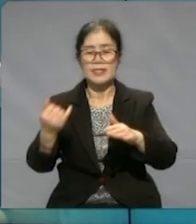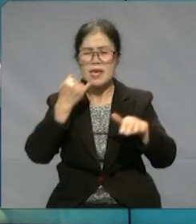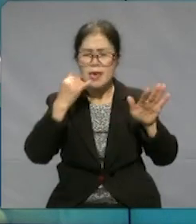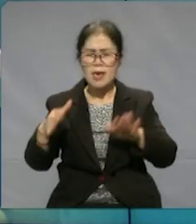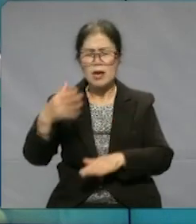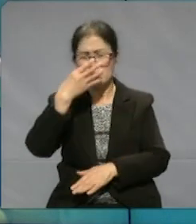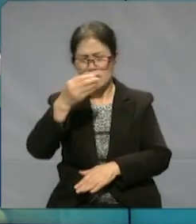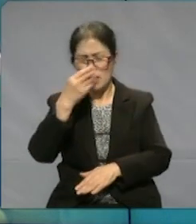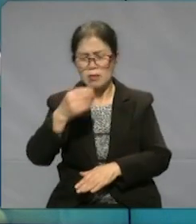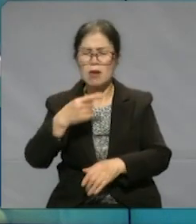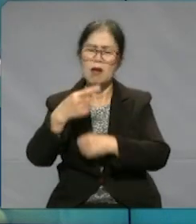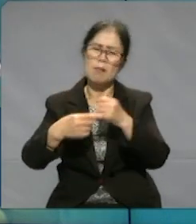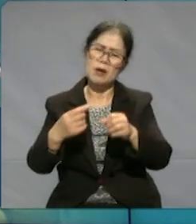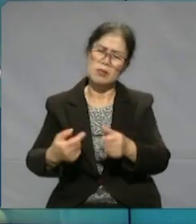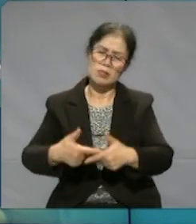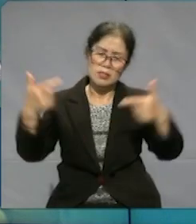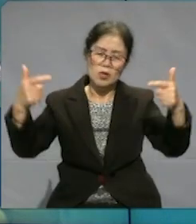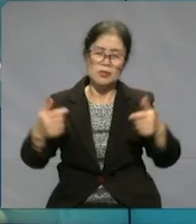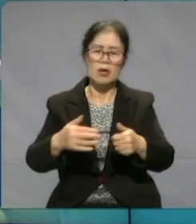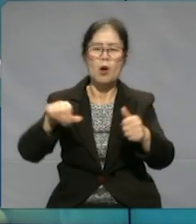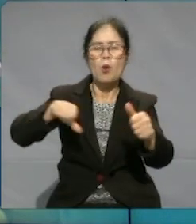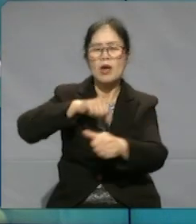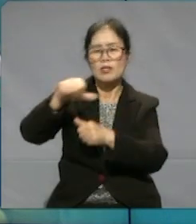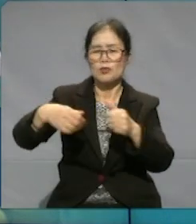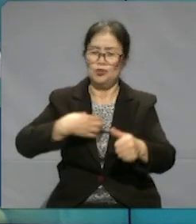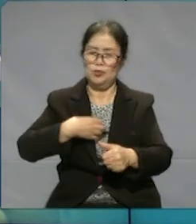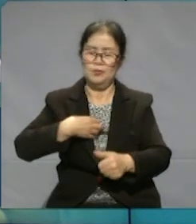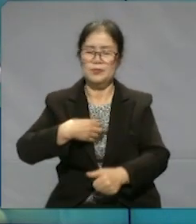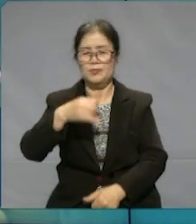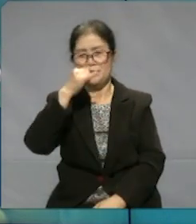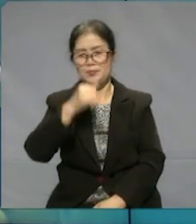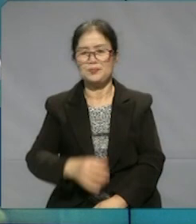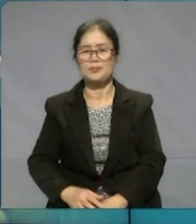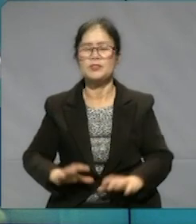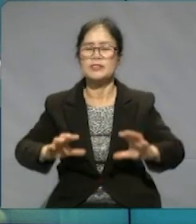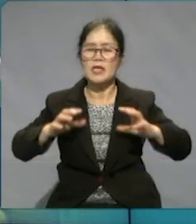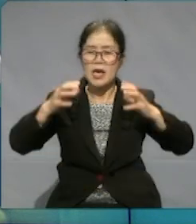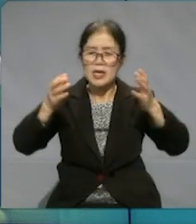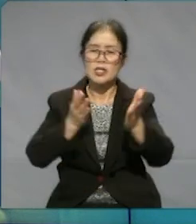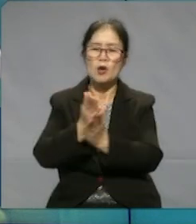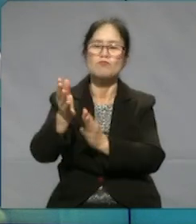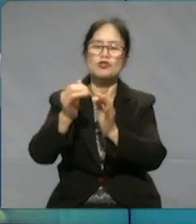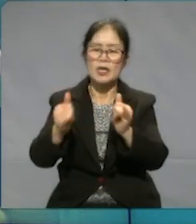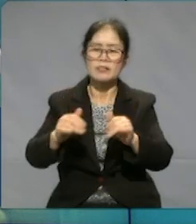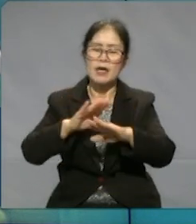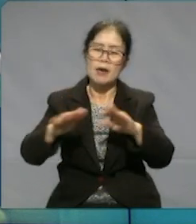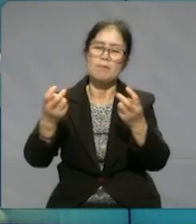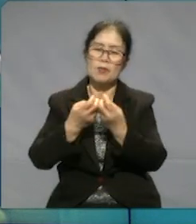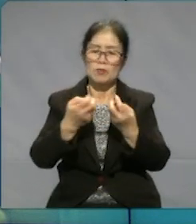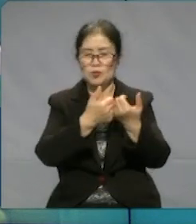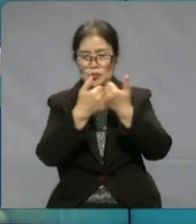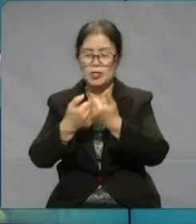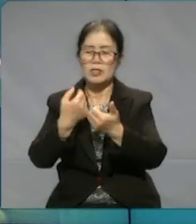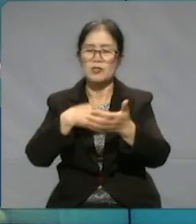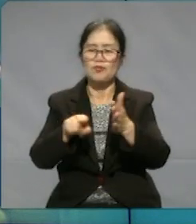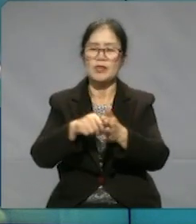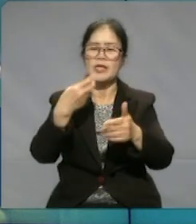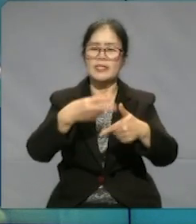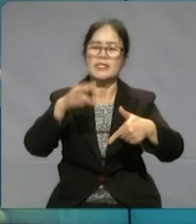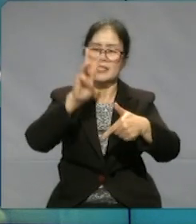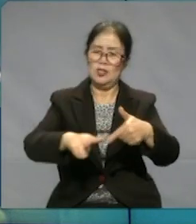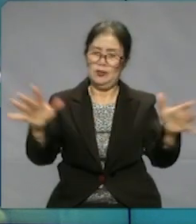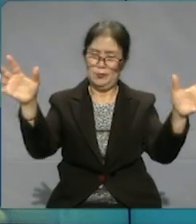해양 쓰레기가 해마다 늘면서 해양 환경이 위협받고 있는데요. 전 세계 전문가들이 해법을 논의하기 위해